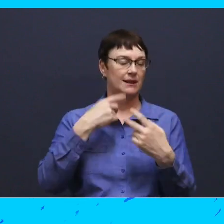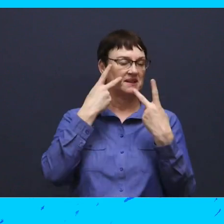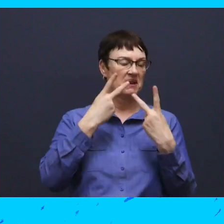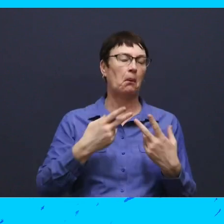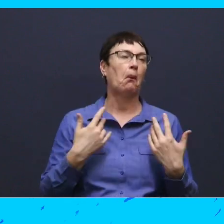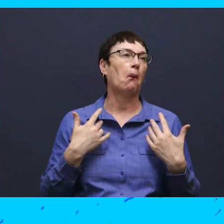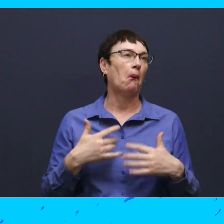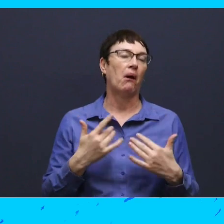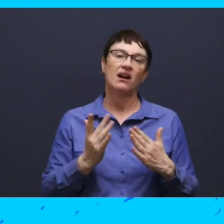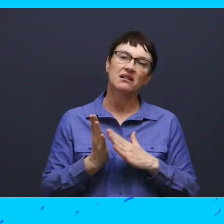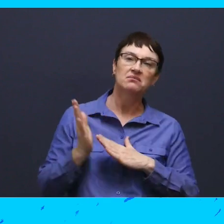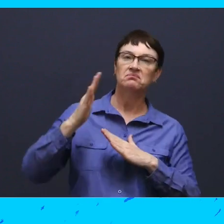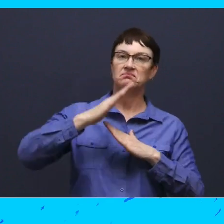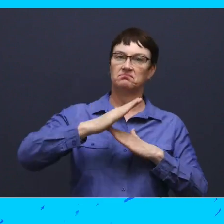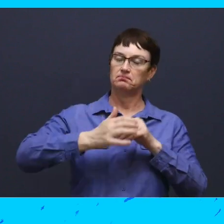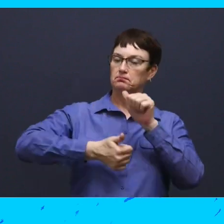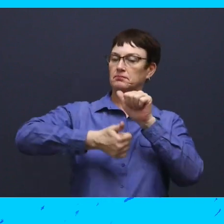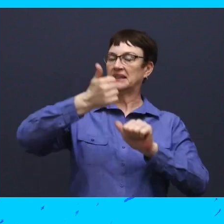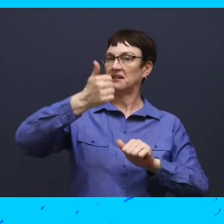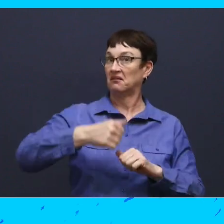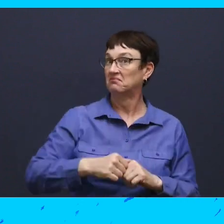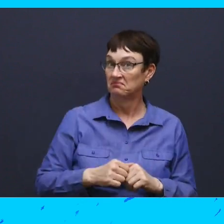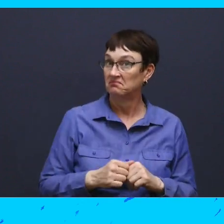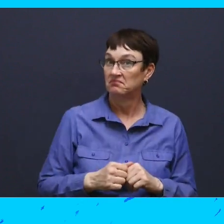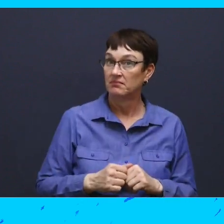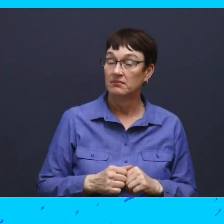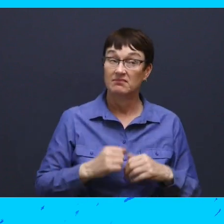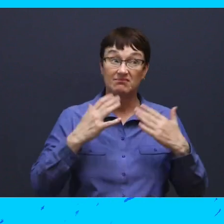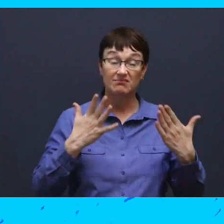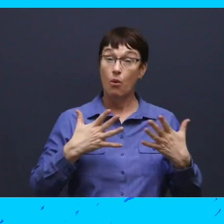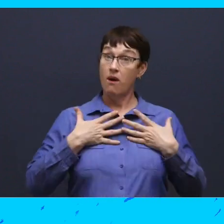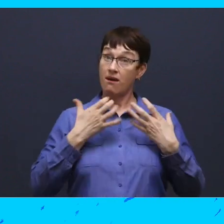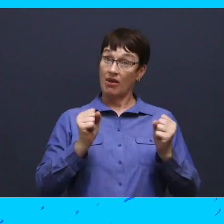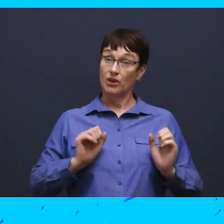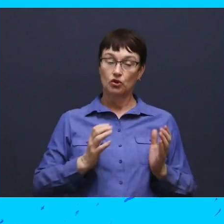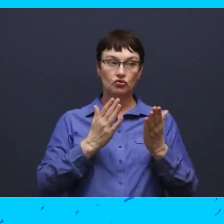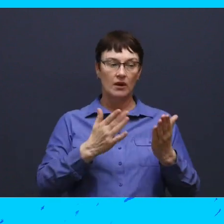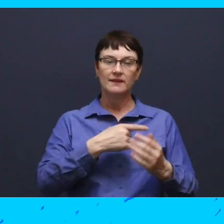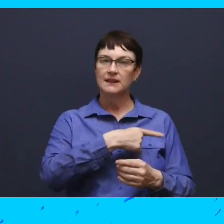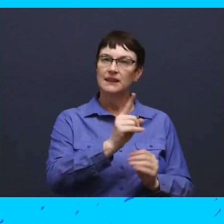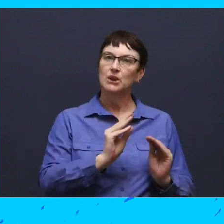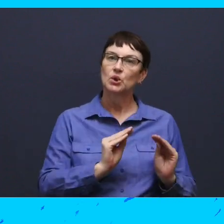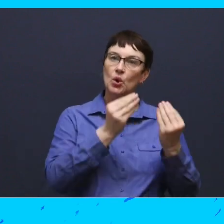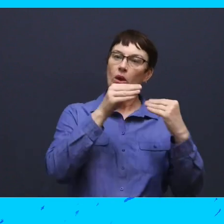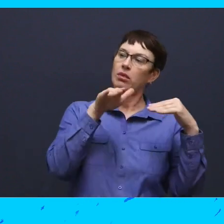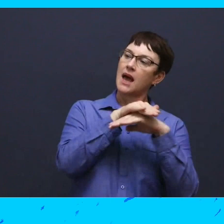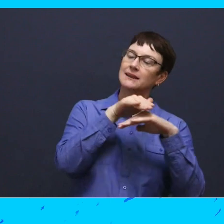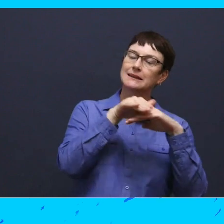plus amiables pour les adolescents, pour qu'on puisse aussi